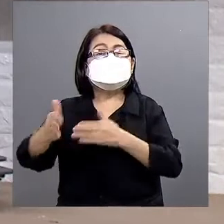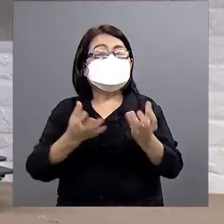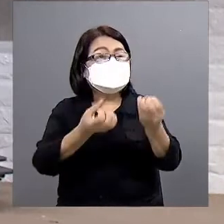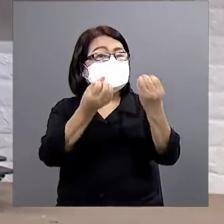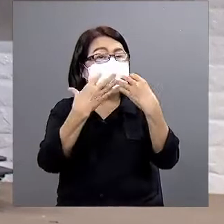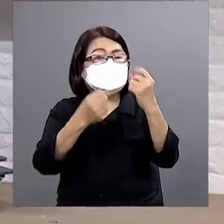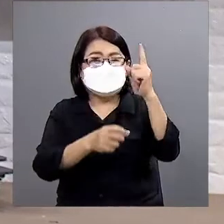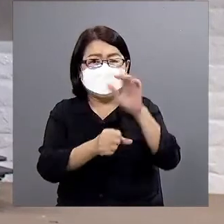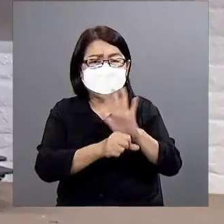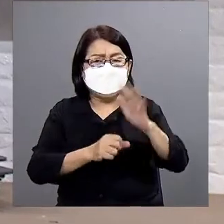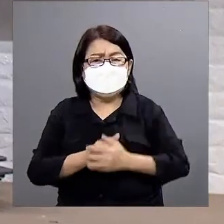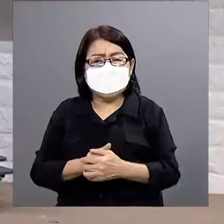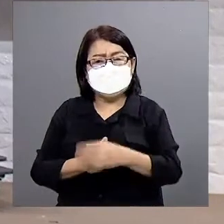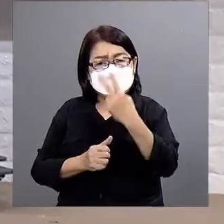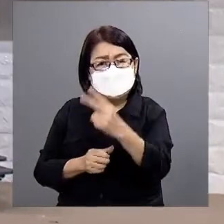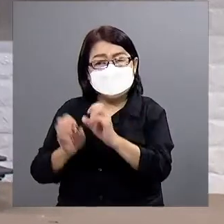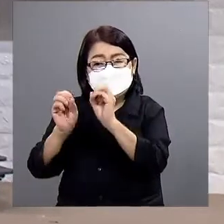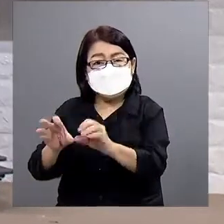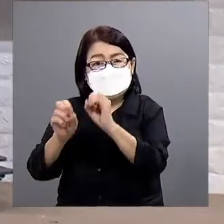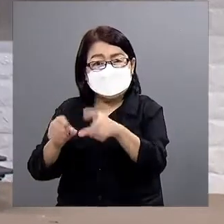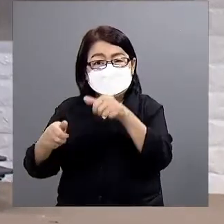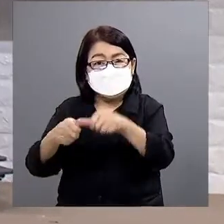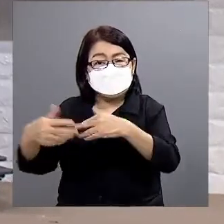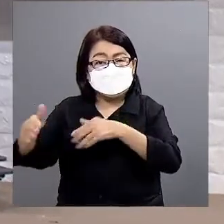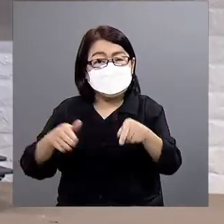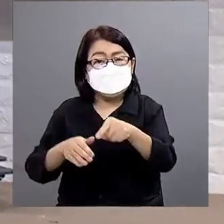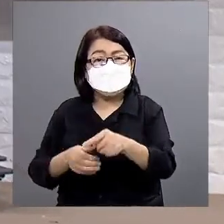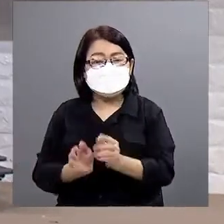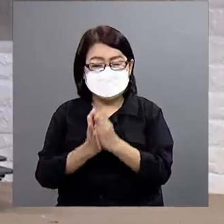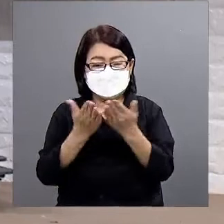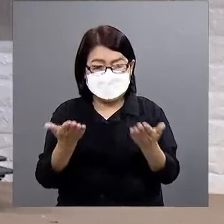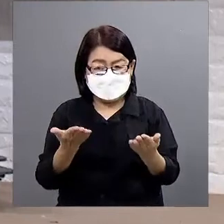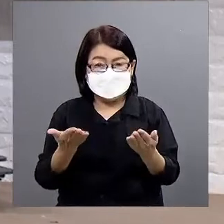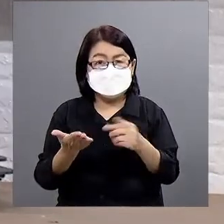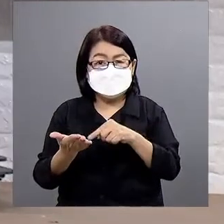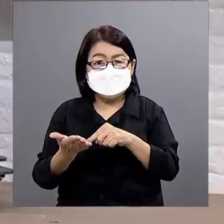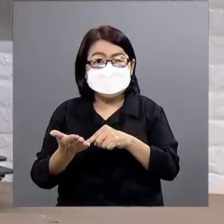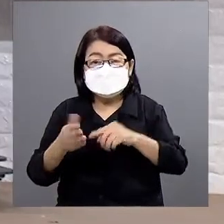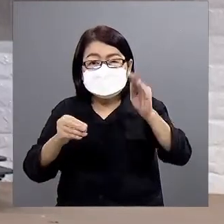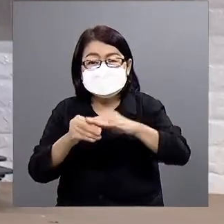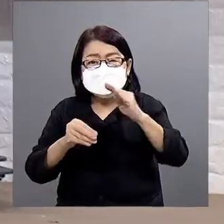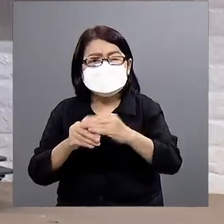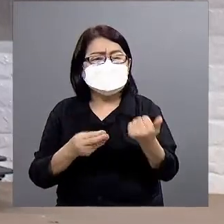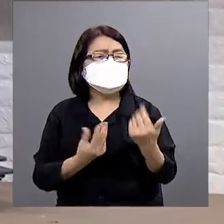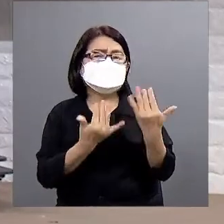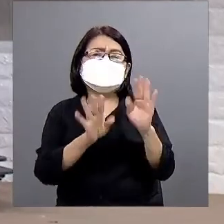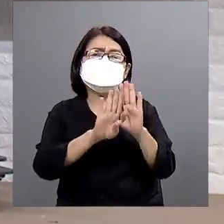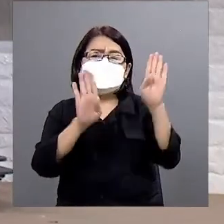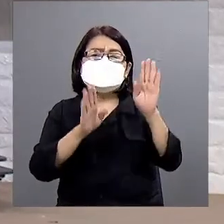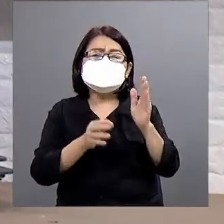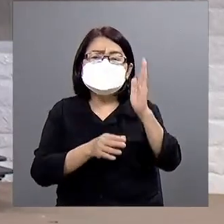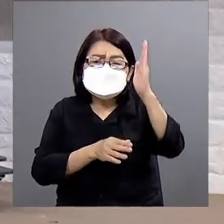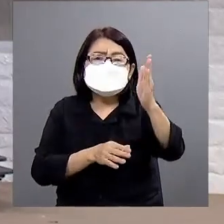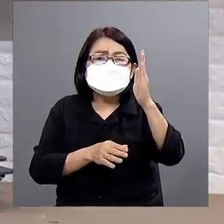ไม่ได้มีสอนในหลักสูตรแกนกลางนะคะแต่ระหว่างที่รอ Black to School กลับมาเปิดภาคเรียนที่2ปีการศึกษา2564ที่ตั้งเป้